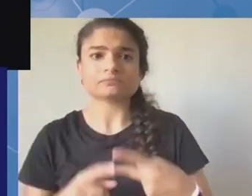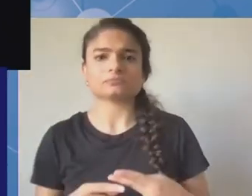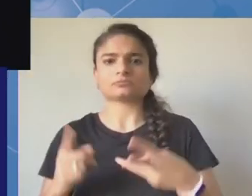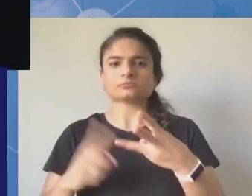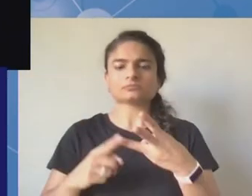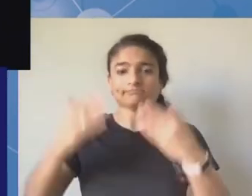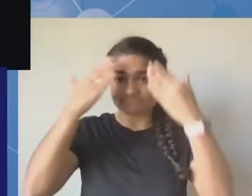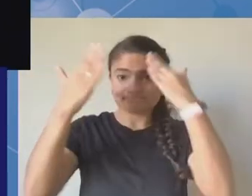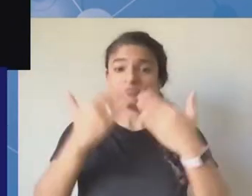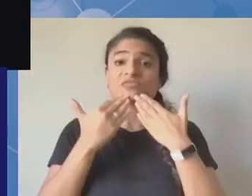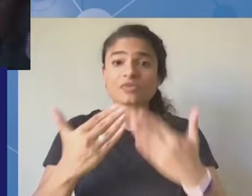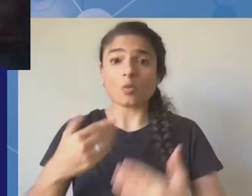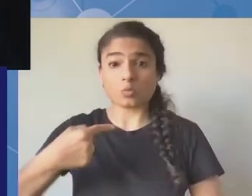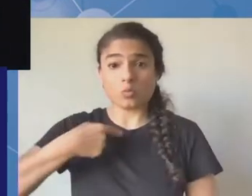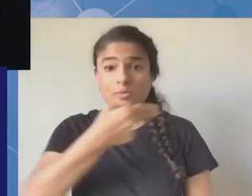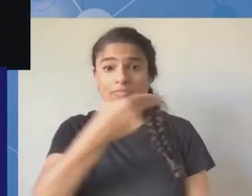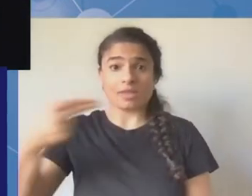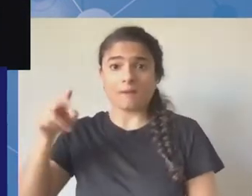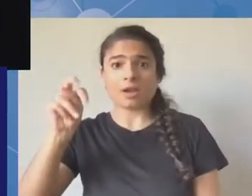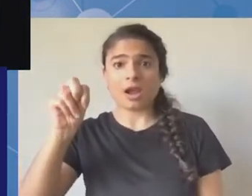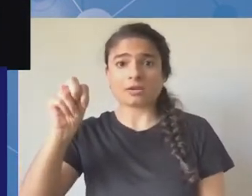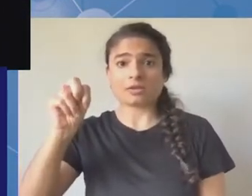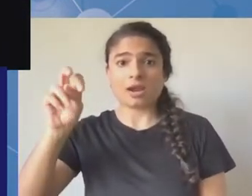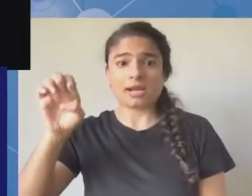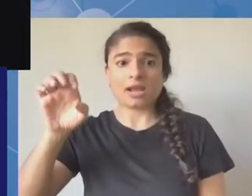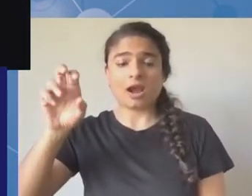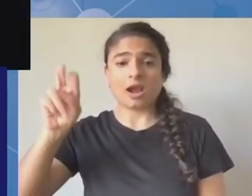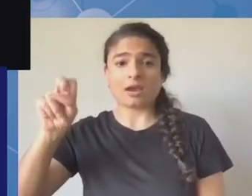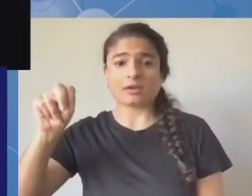وأنا أتحدث باسمي أنا الشخصي.